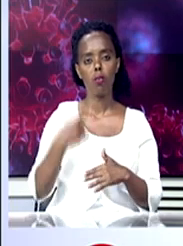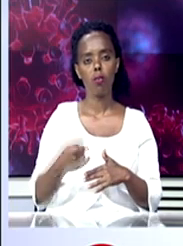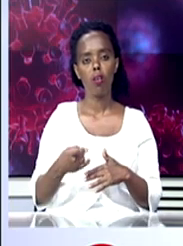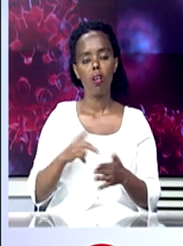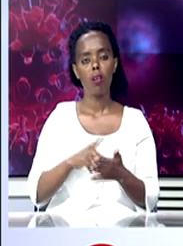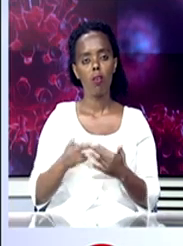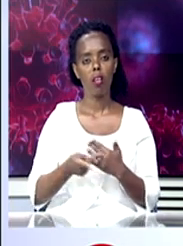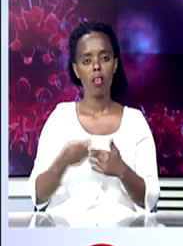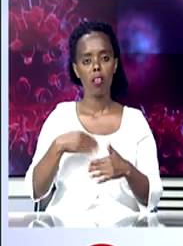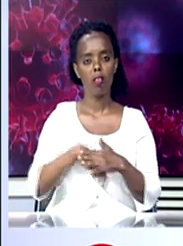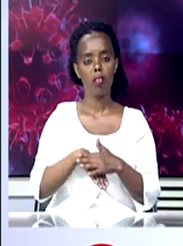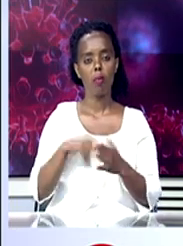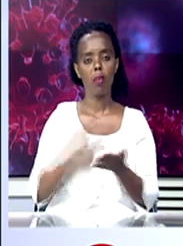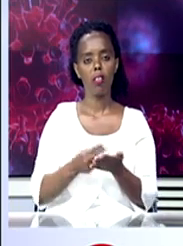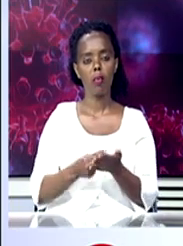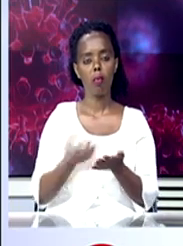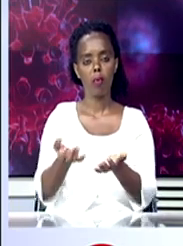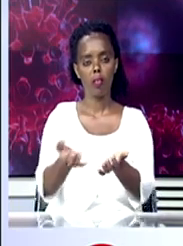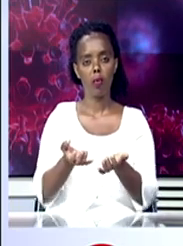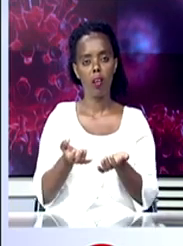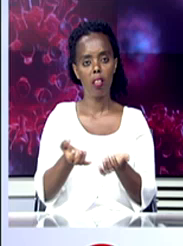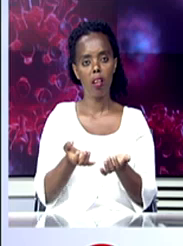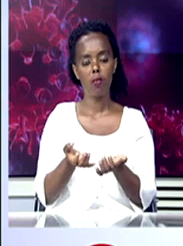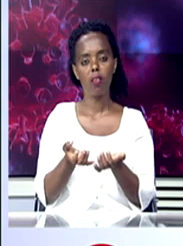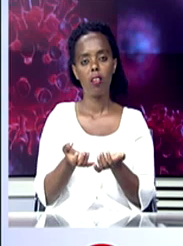kana keessattis immoo baay'ata barbaachisa waan ta'eef